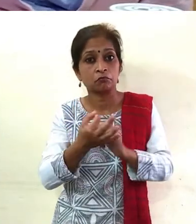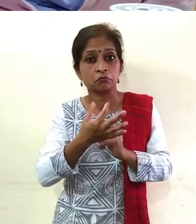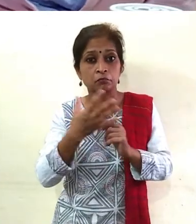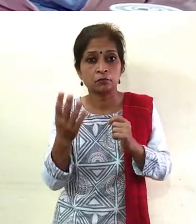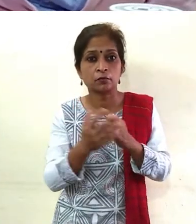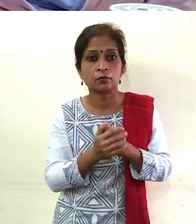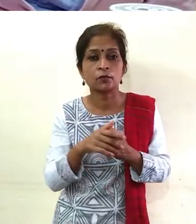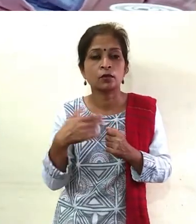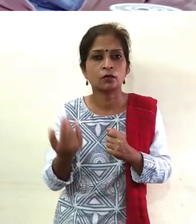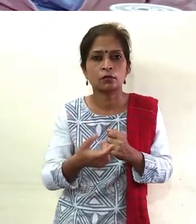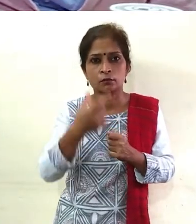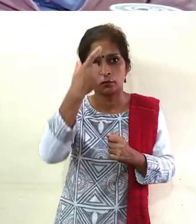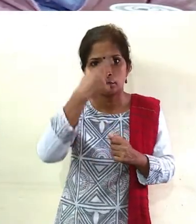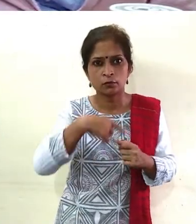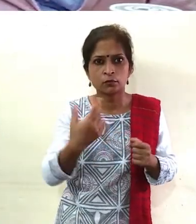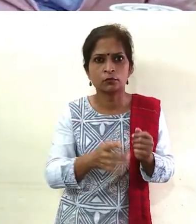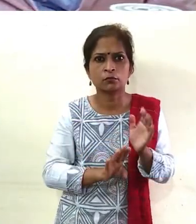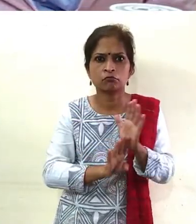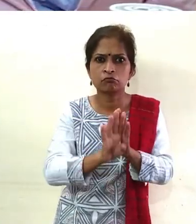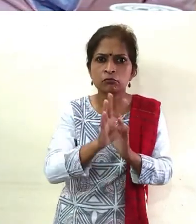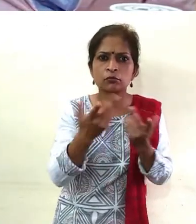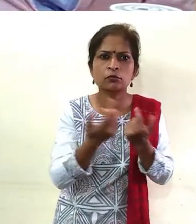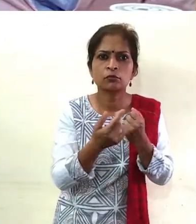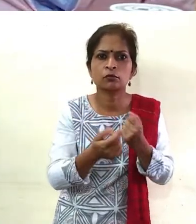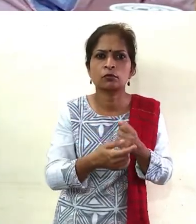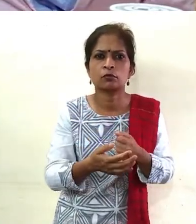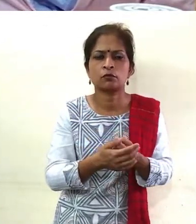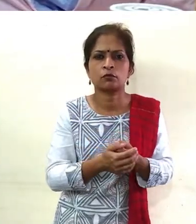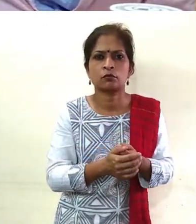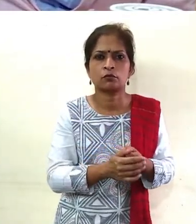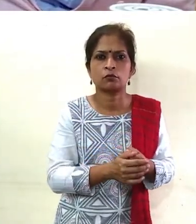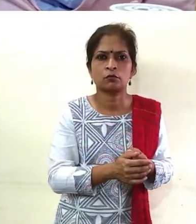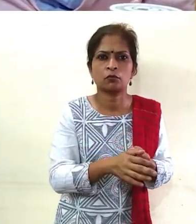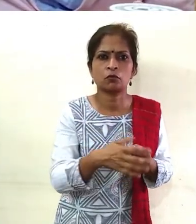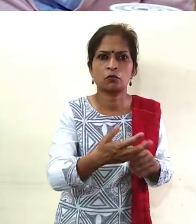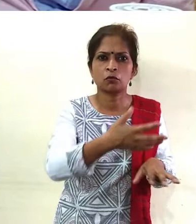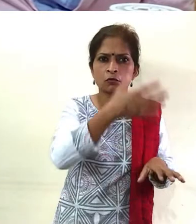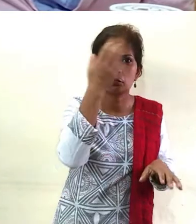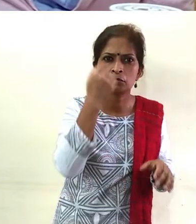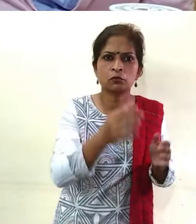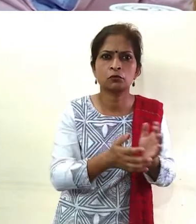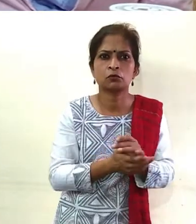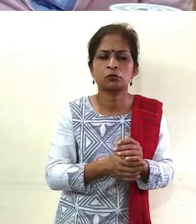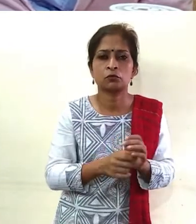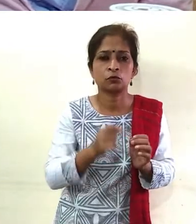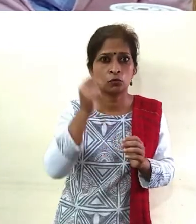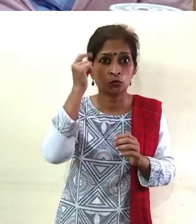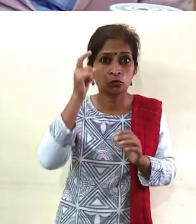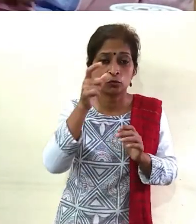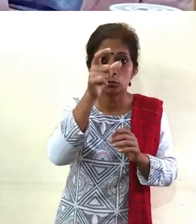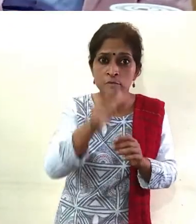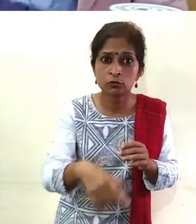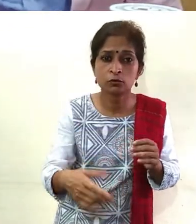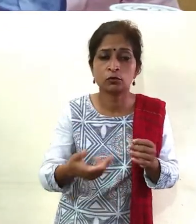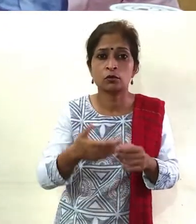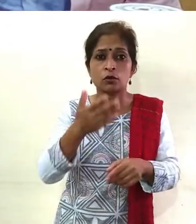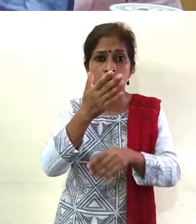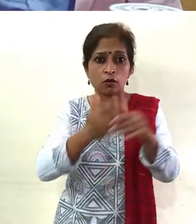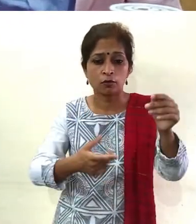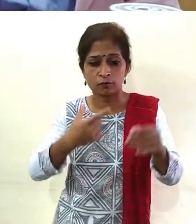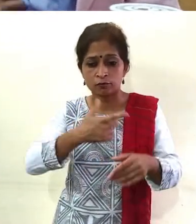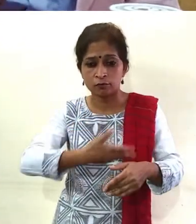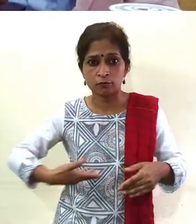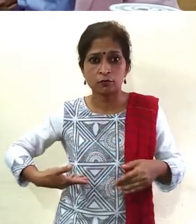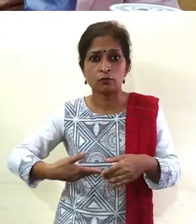में विकास कैसे हो रहा देख रहे हैं। एक पशु से, अर्ध पशु से, एक बिल्कुल एक उग्र मनुष्य से एक शांत मनुष्य राम तक आ